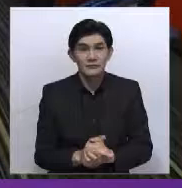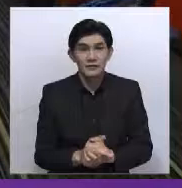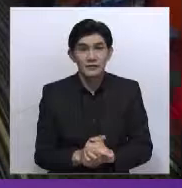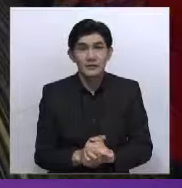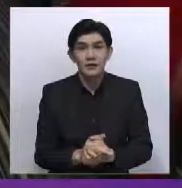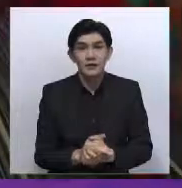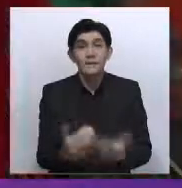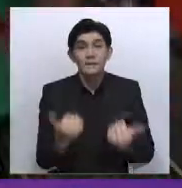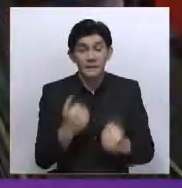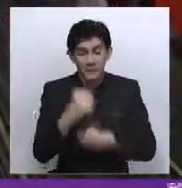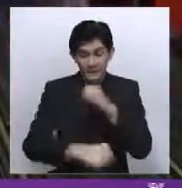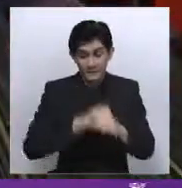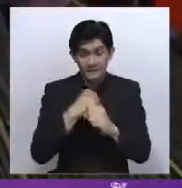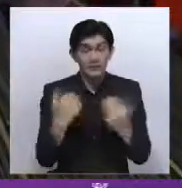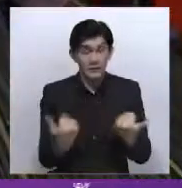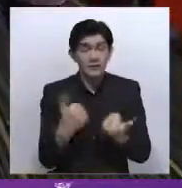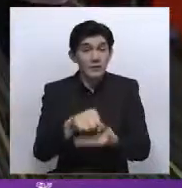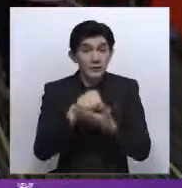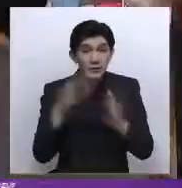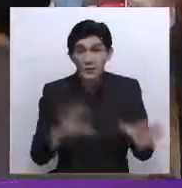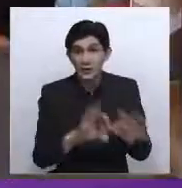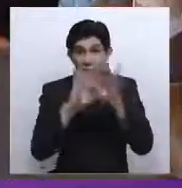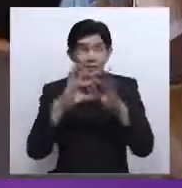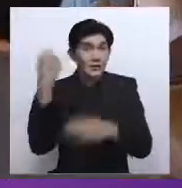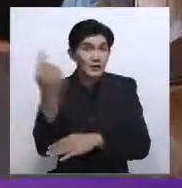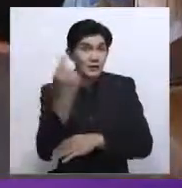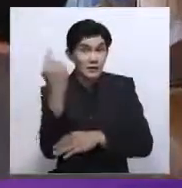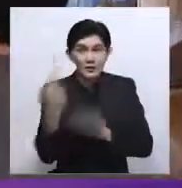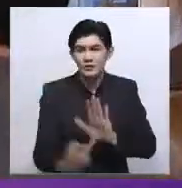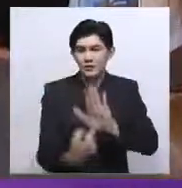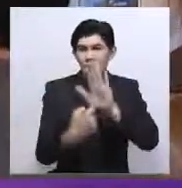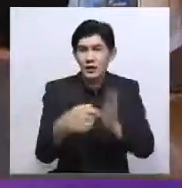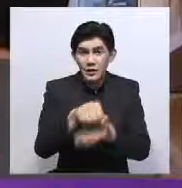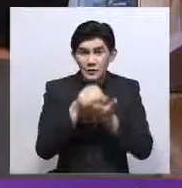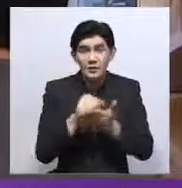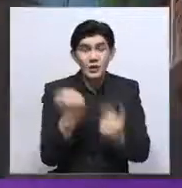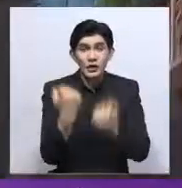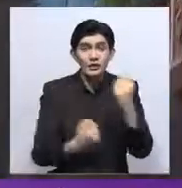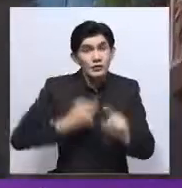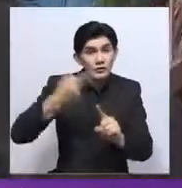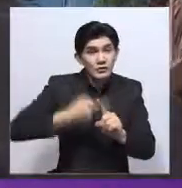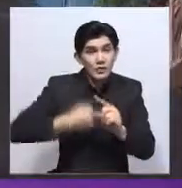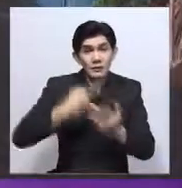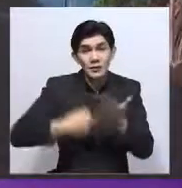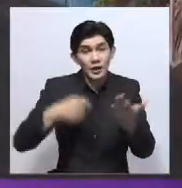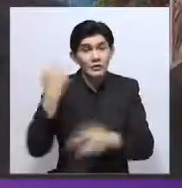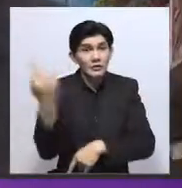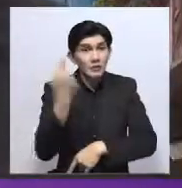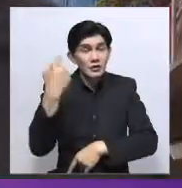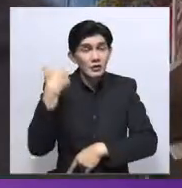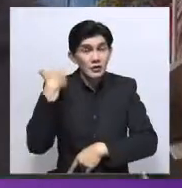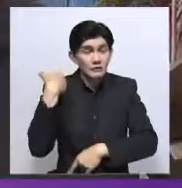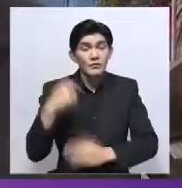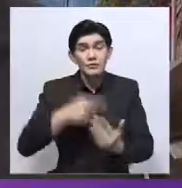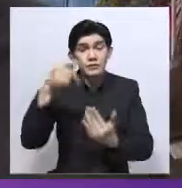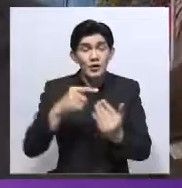ขณะเดียวกันนะคะในงานปีนี้ค่ะบริการที่เกี่ยวข้องกับการท่องเที่ยวอย่างเช่นบริการรถเช่าประกันภัยการเดินทางรวมไปถึ